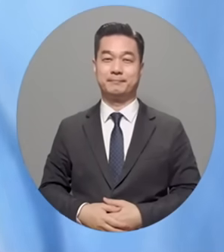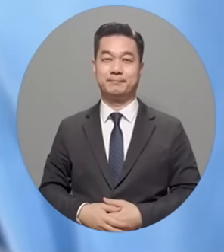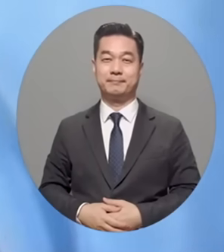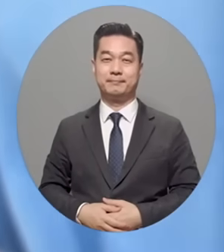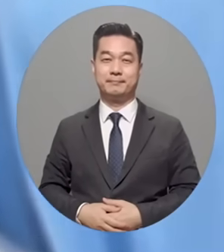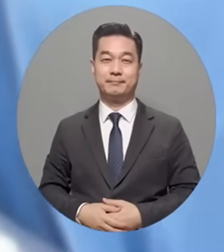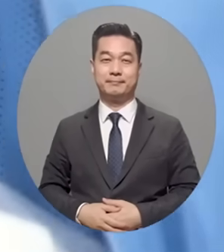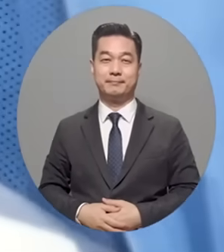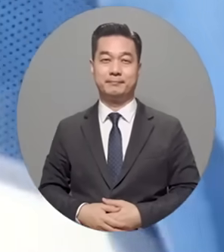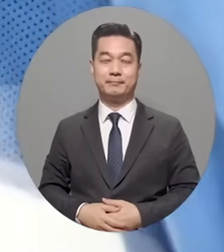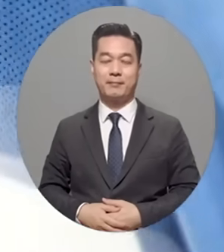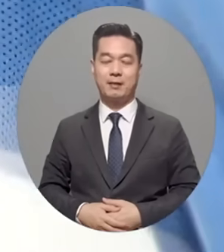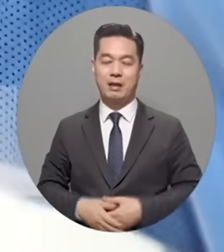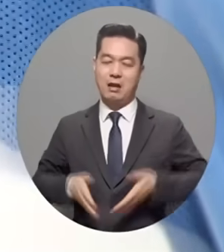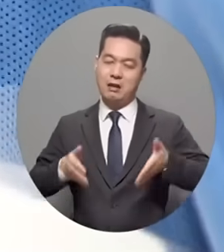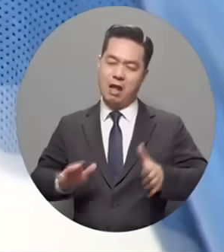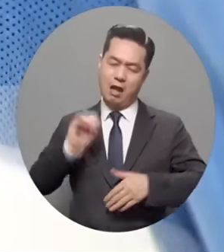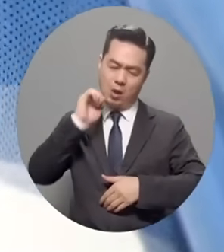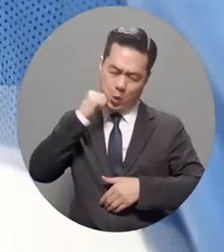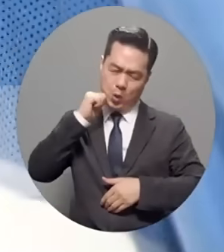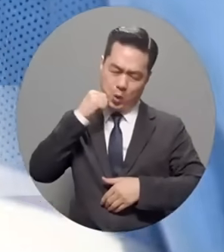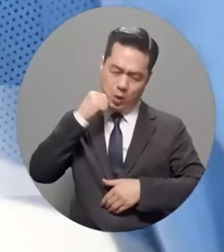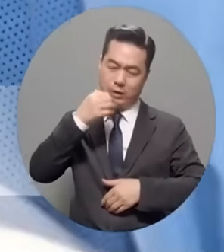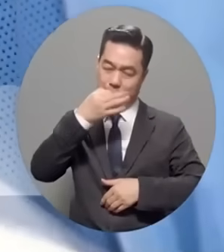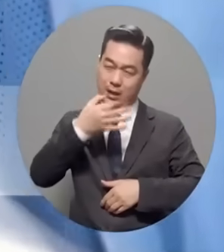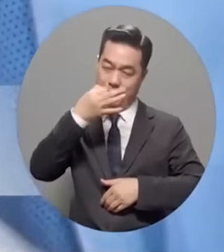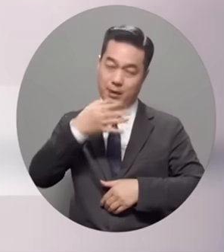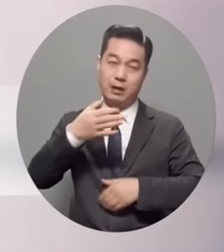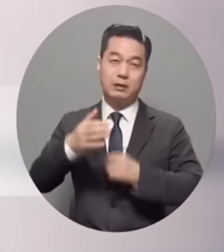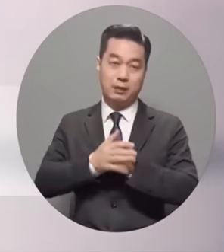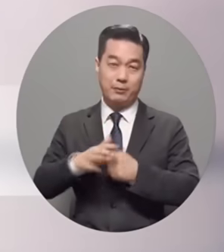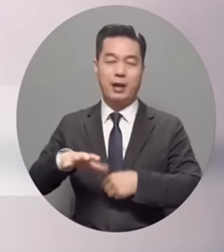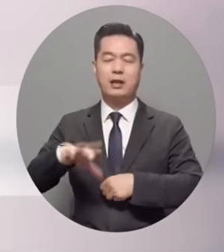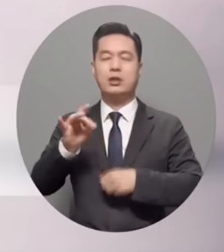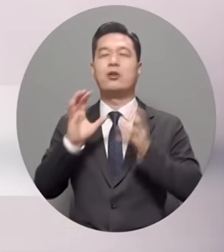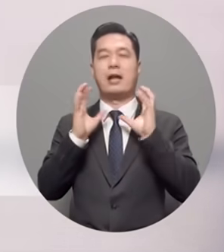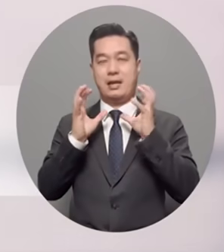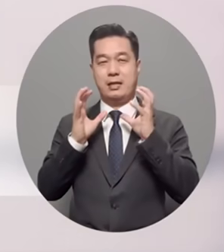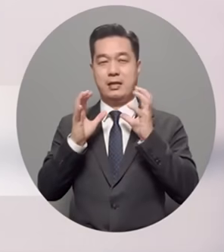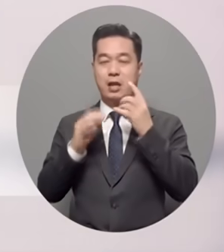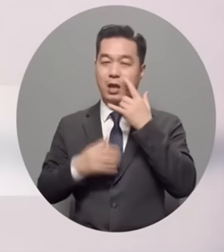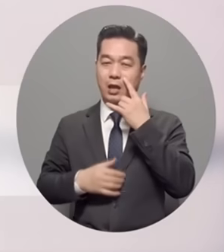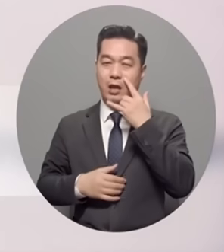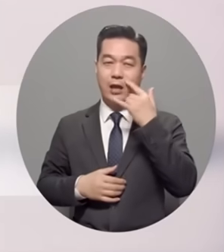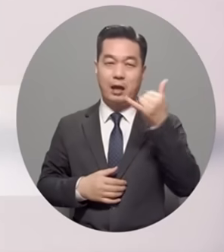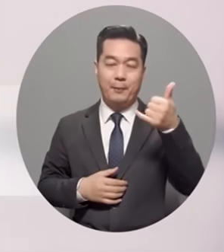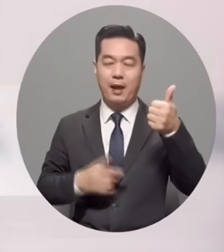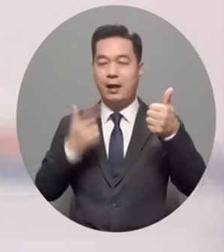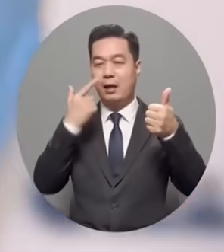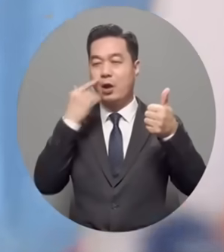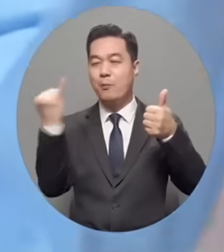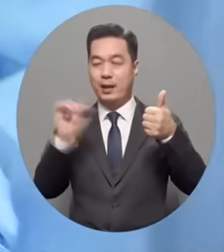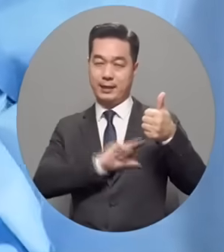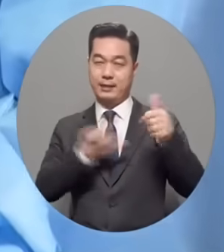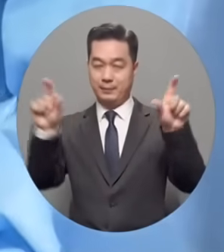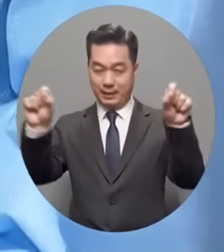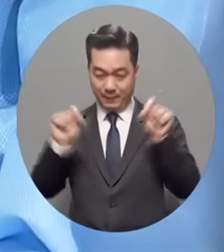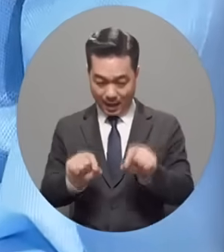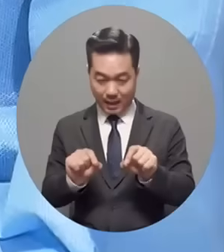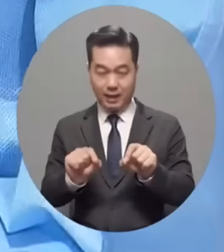난임으로 인한 12년의 기다림 끝에 태어난 새해 첫 아이. 부모의 이름을 한 글자씩 따 태명을 아홍이라